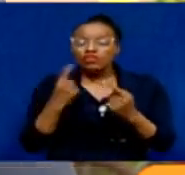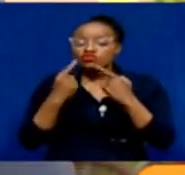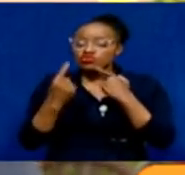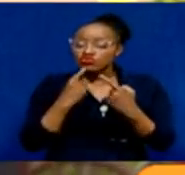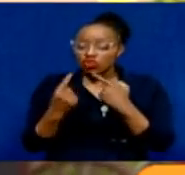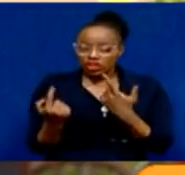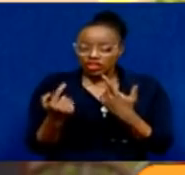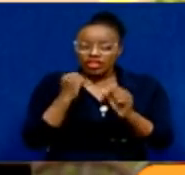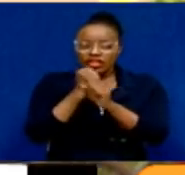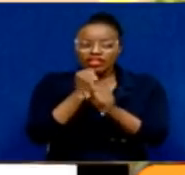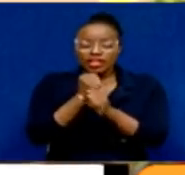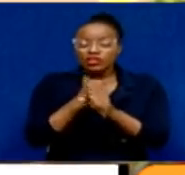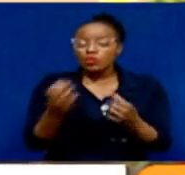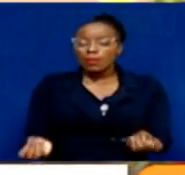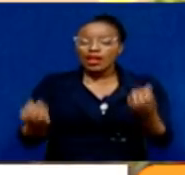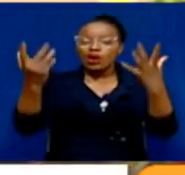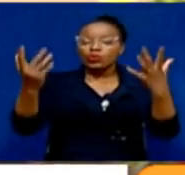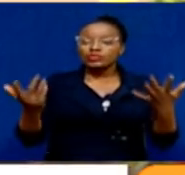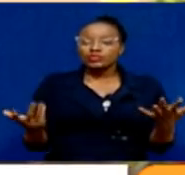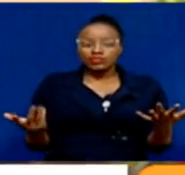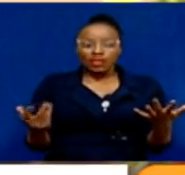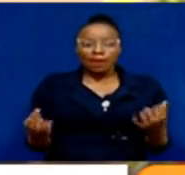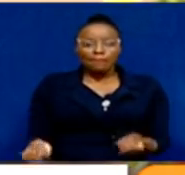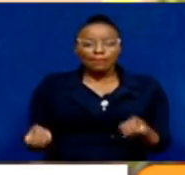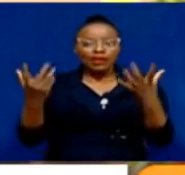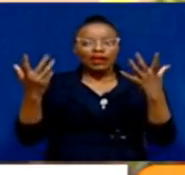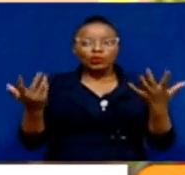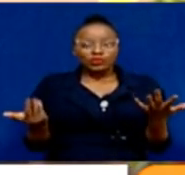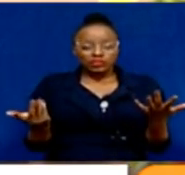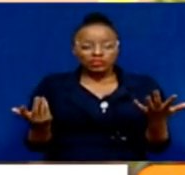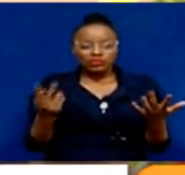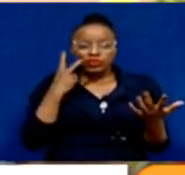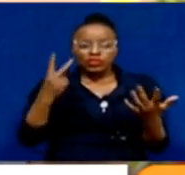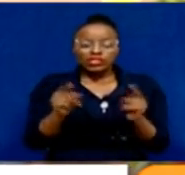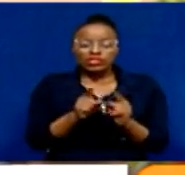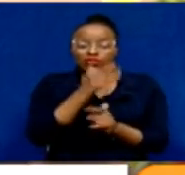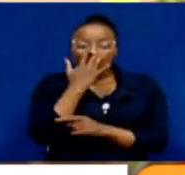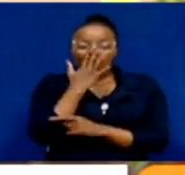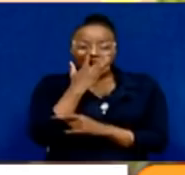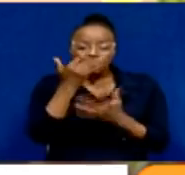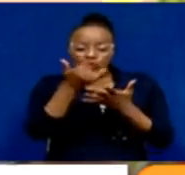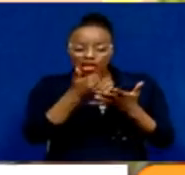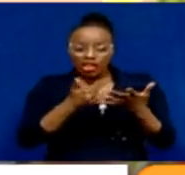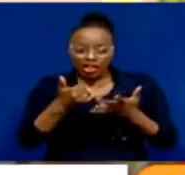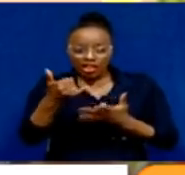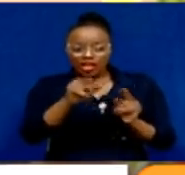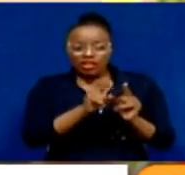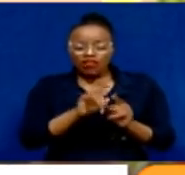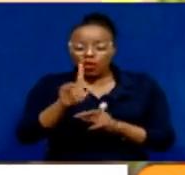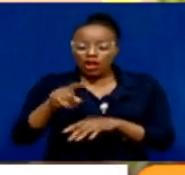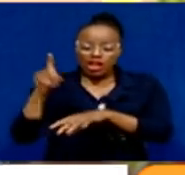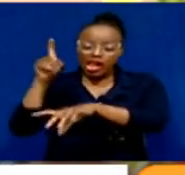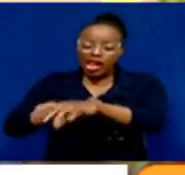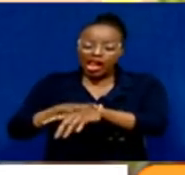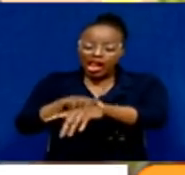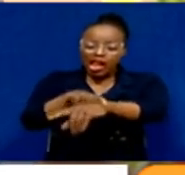mazungumzo wanafanya miujiza. Miujiza. Umeona katuni imechorwa? Mama mmoja anavuruta